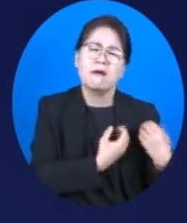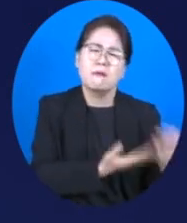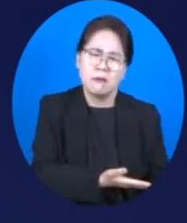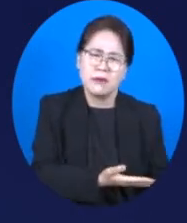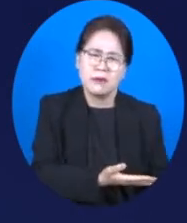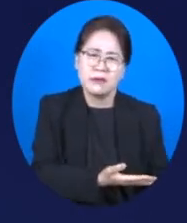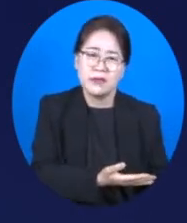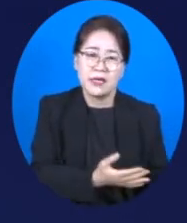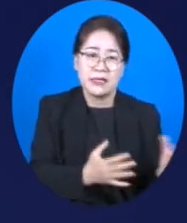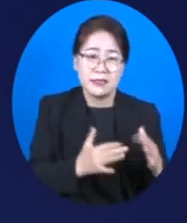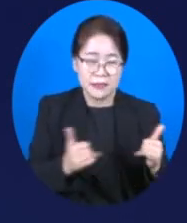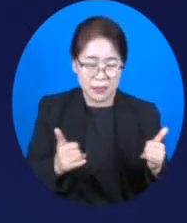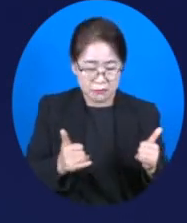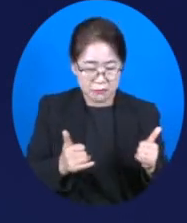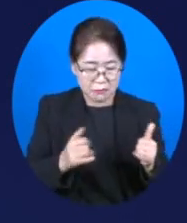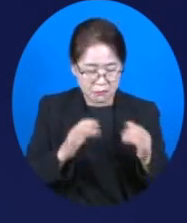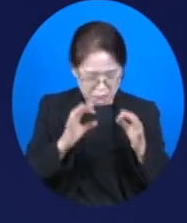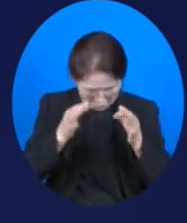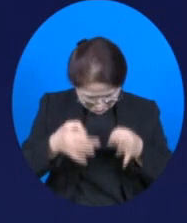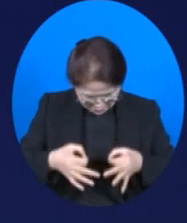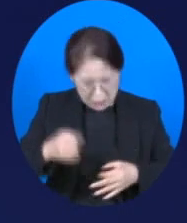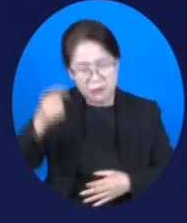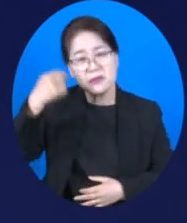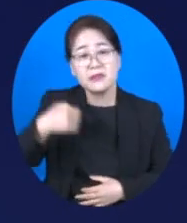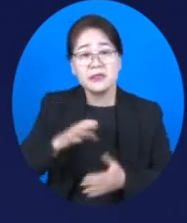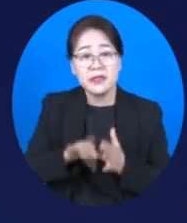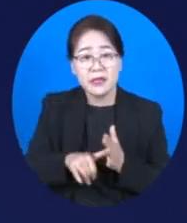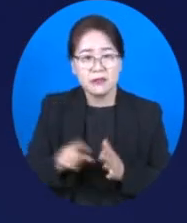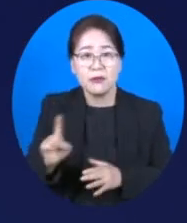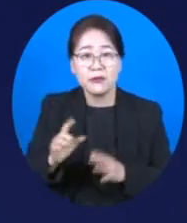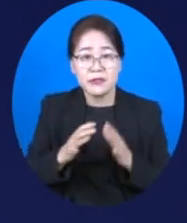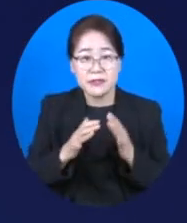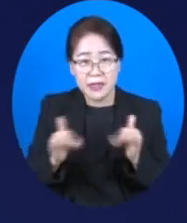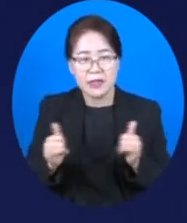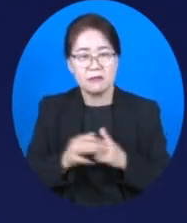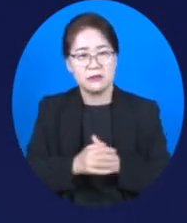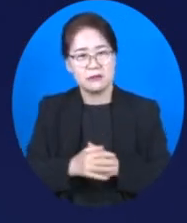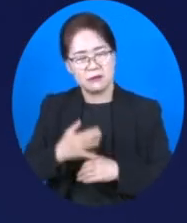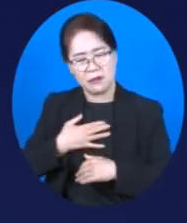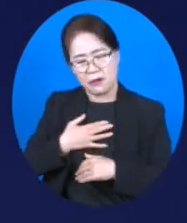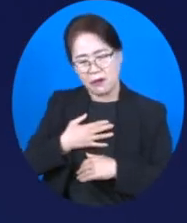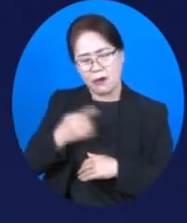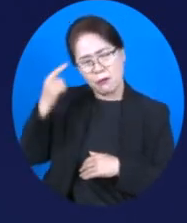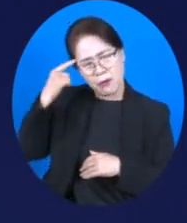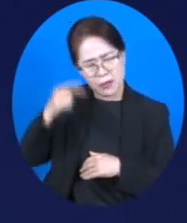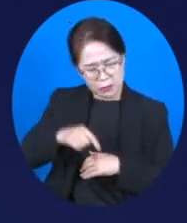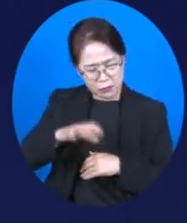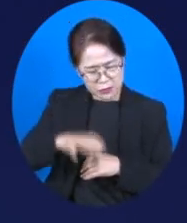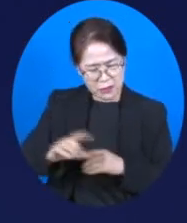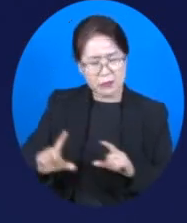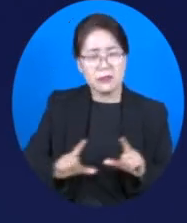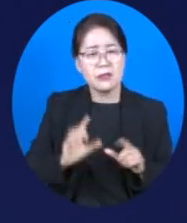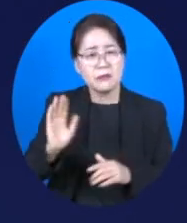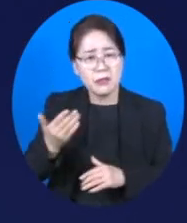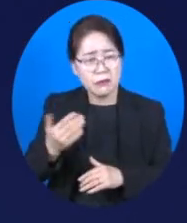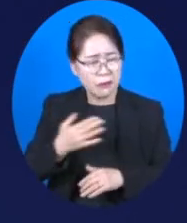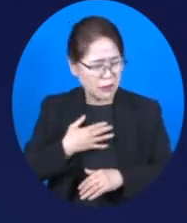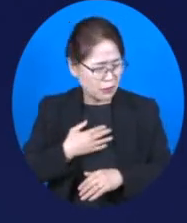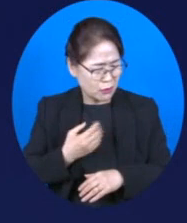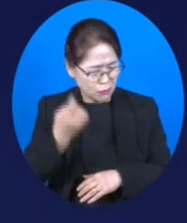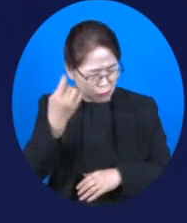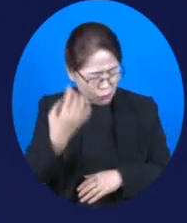팽개쳐진 인생으로 보일 때가 있어요. 또 어떤 분들은 내가 어쩌다 이곳까지 와서 살게 되었지? 나는